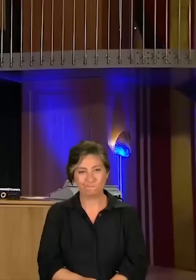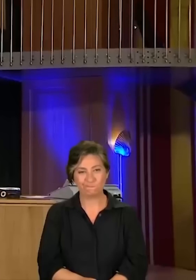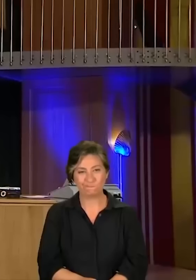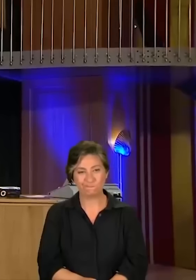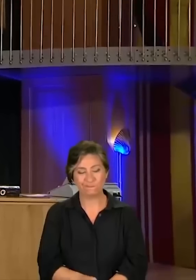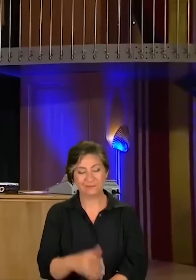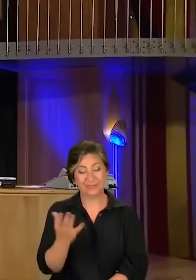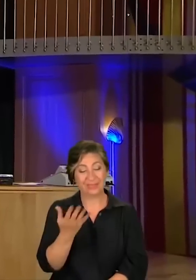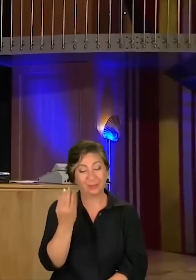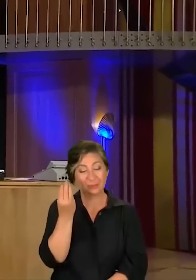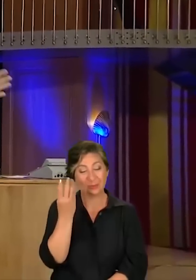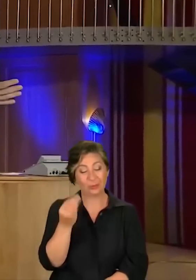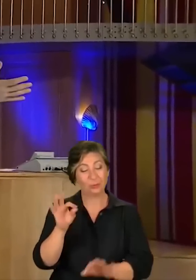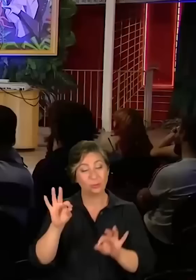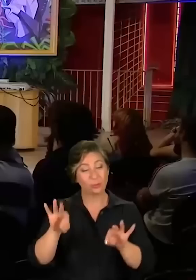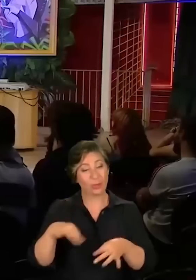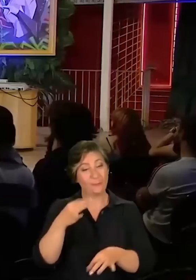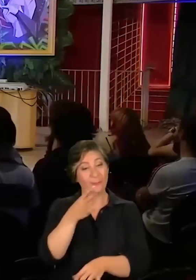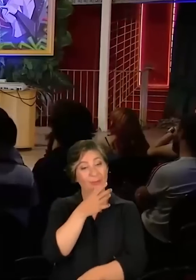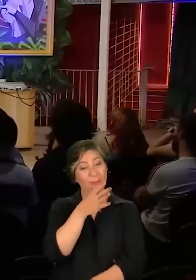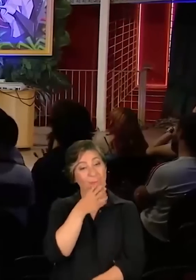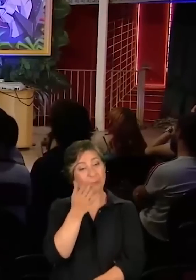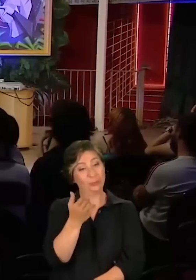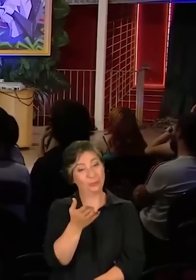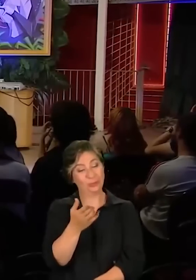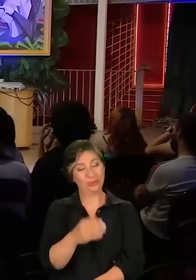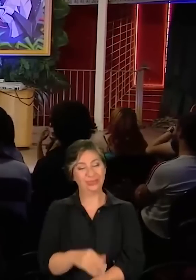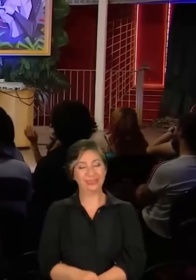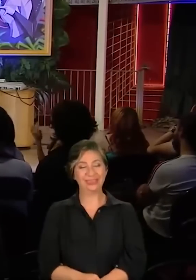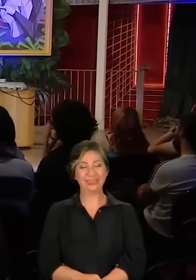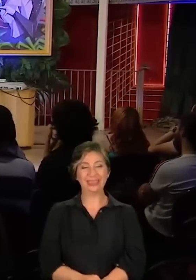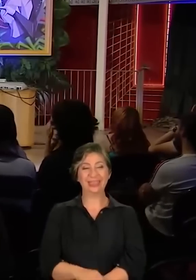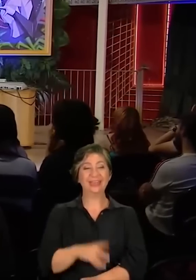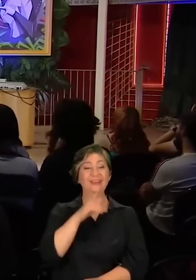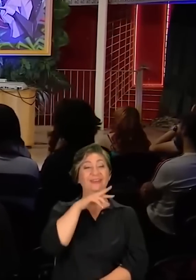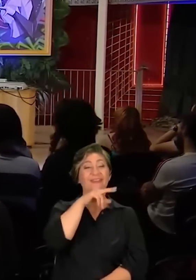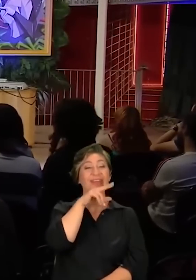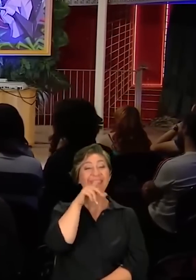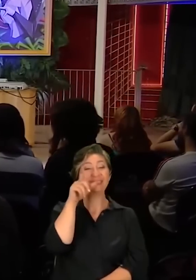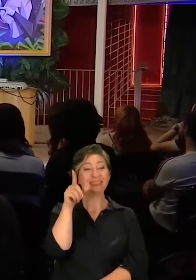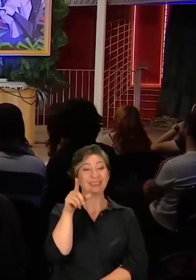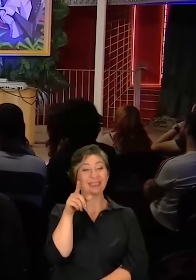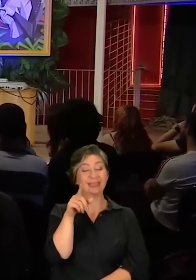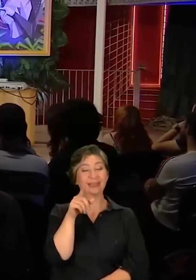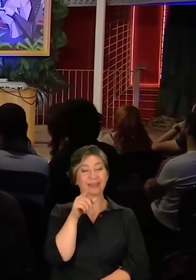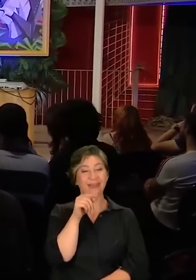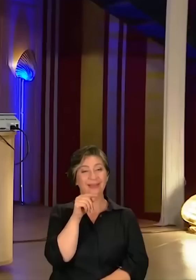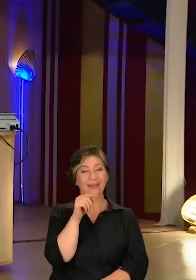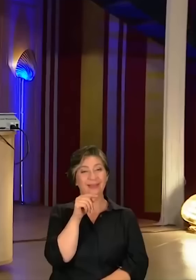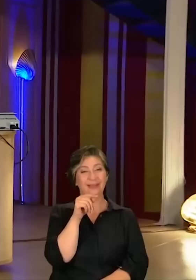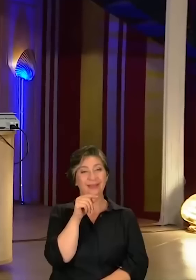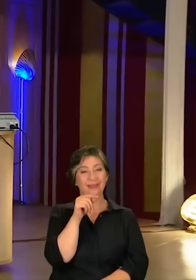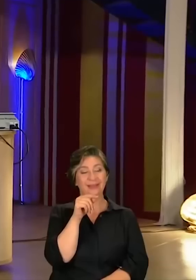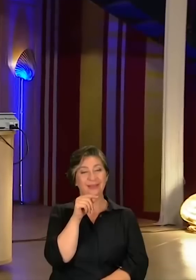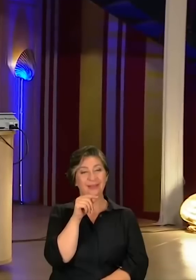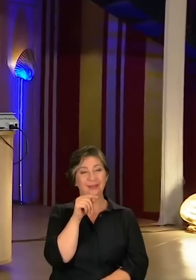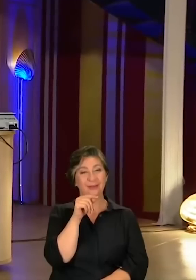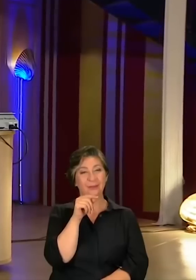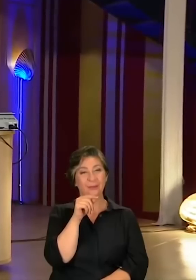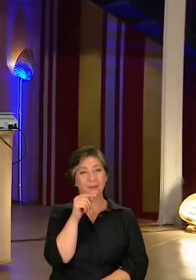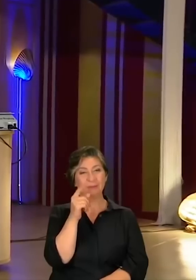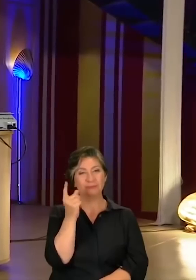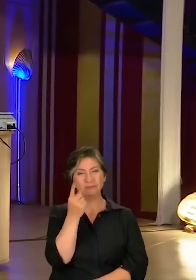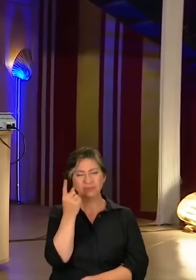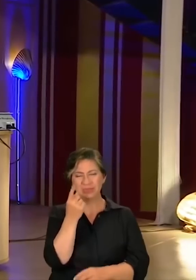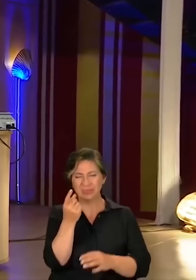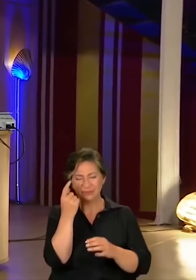daha da güzelleşiyor. Çorap biliyorsunuz Fransa'da. Bir şeyin